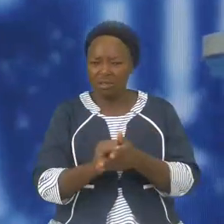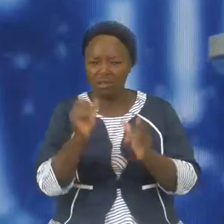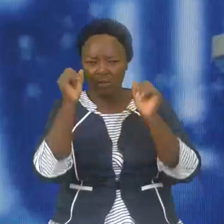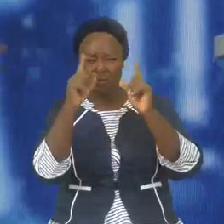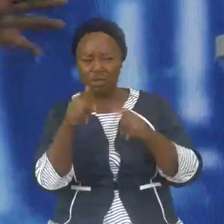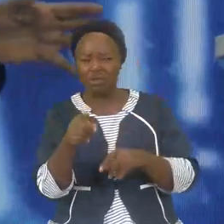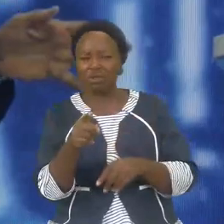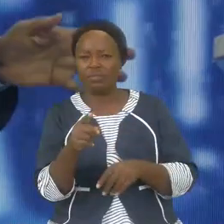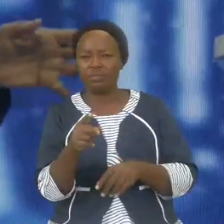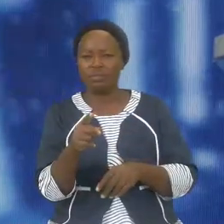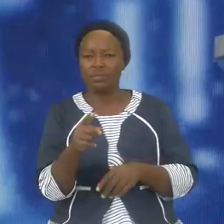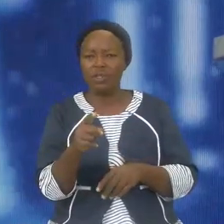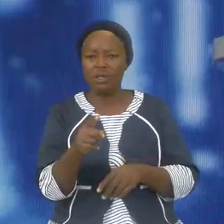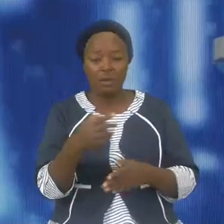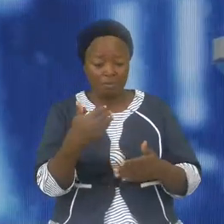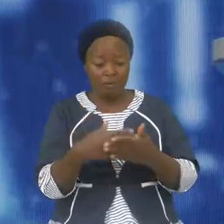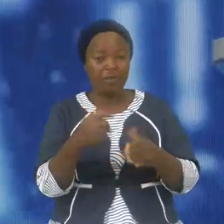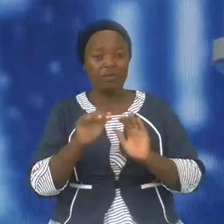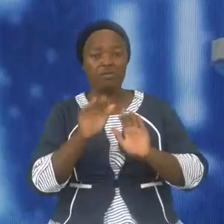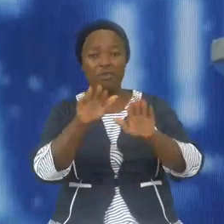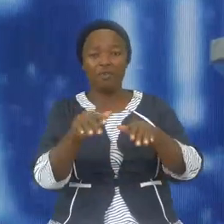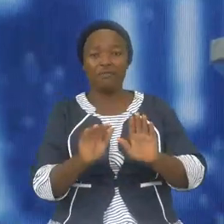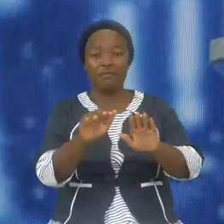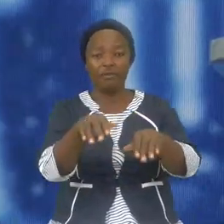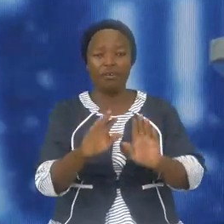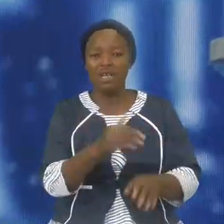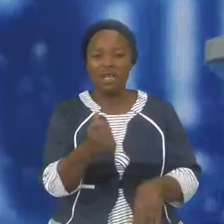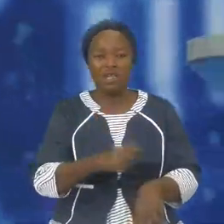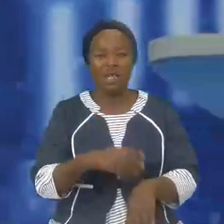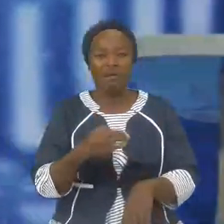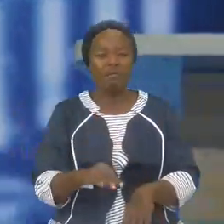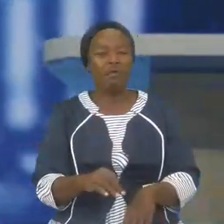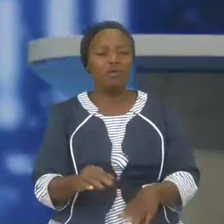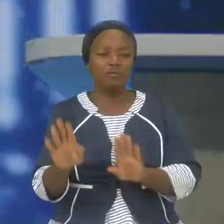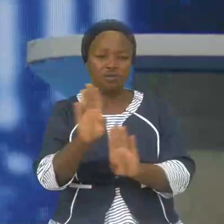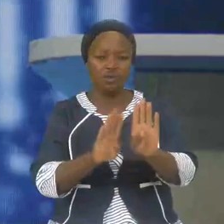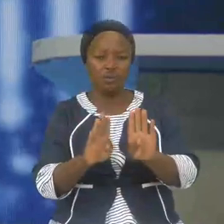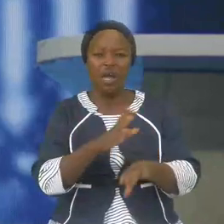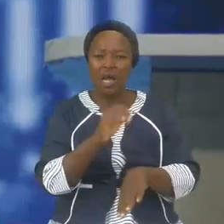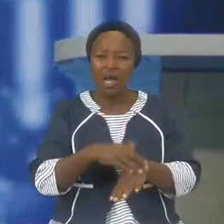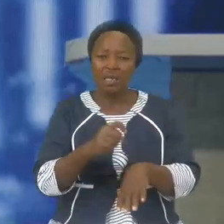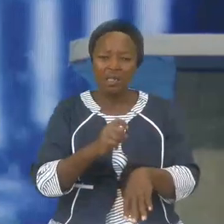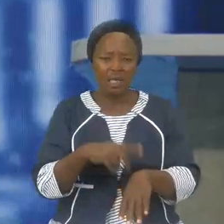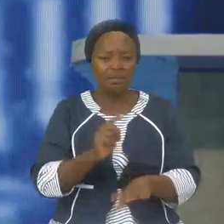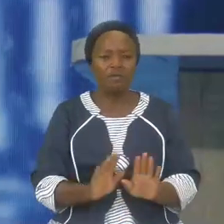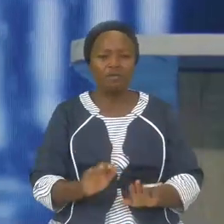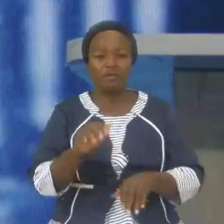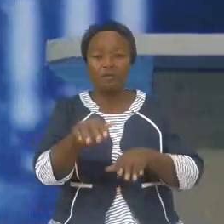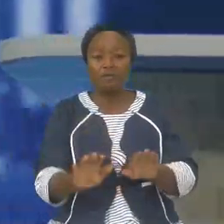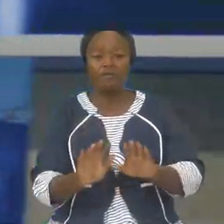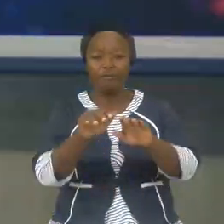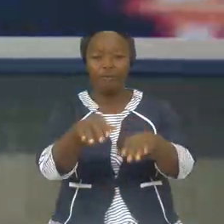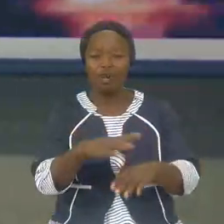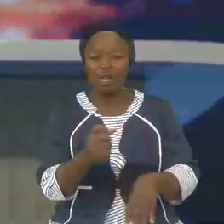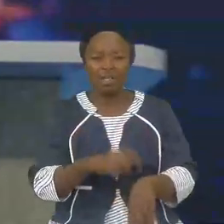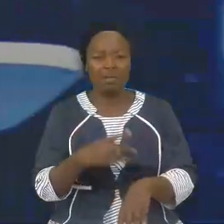cela vous surprend? Avant le déluge, un temps de détresse. Au temps de déluge,